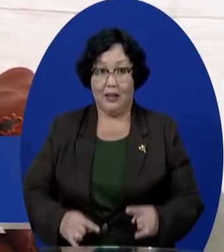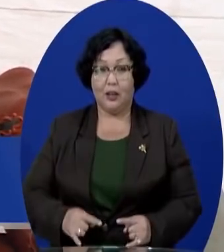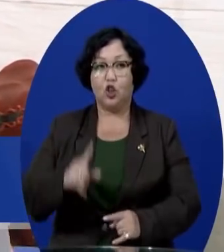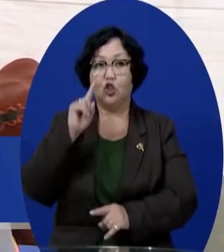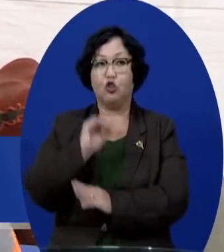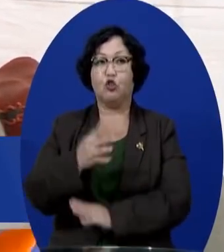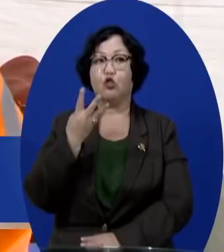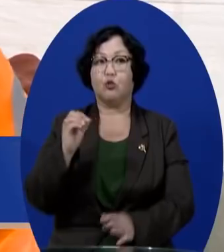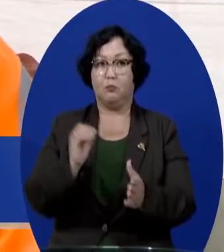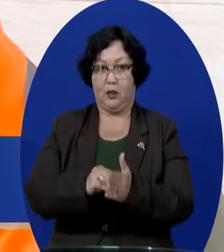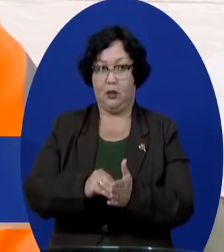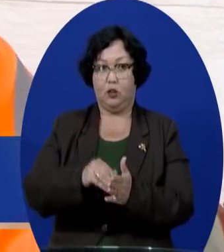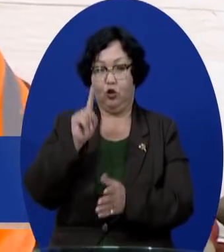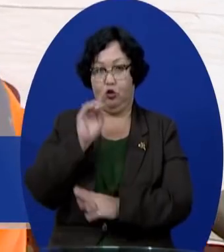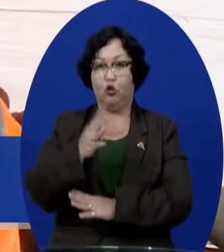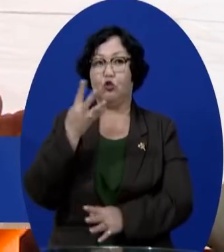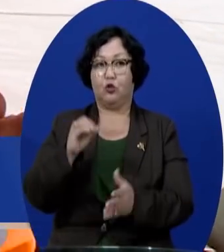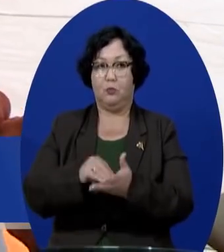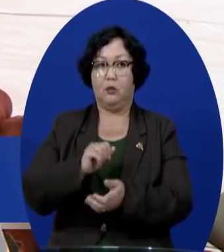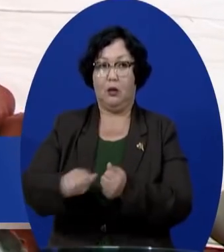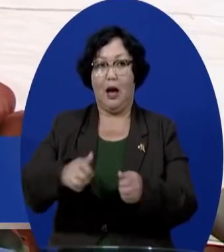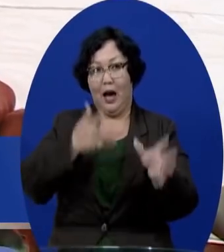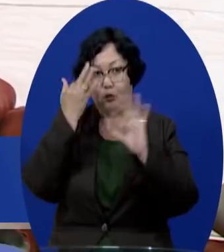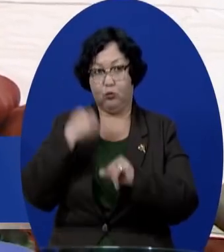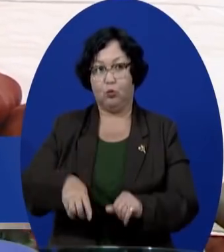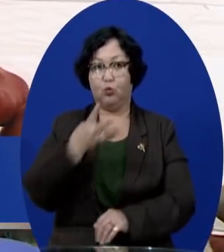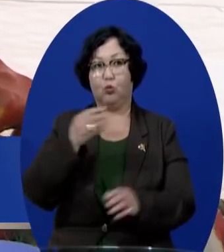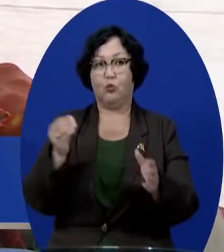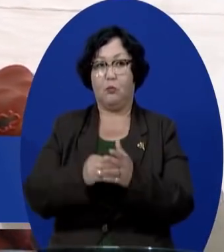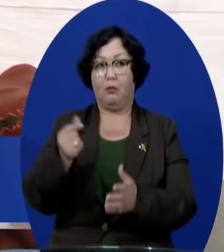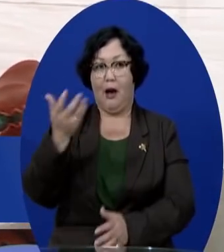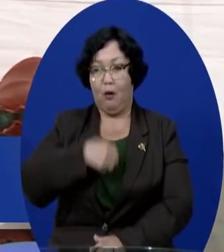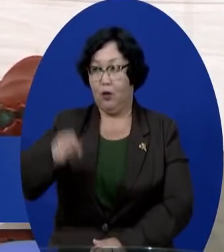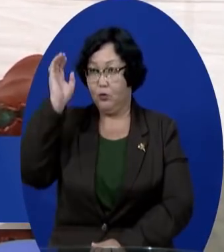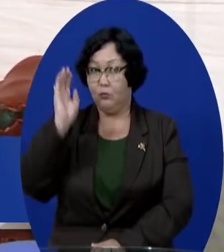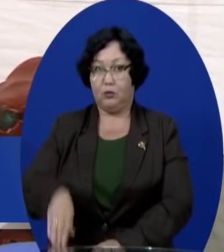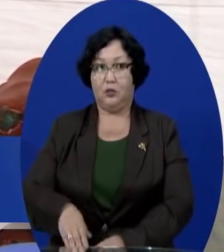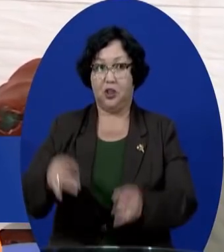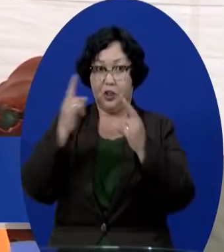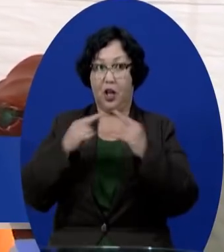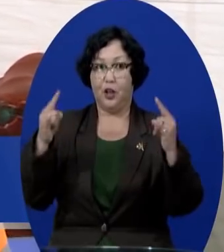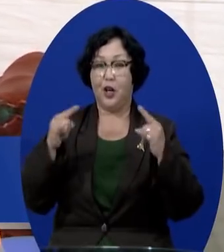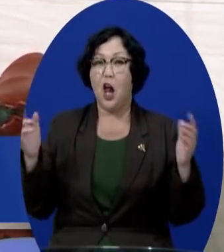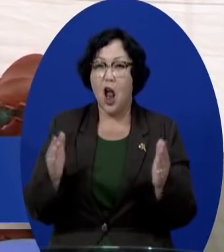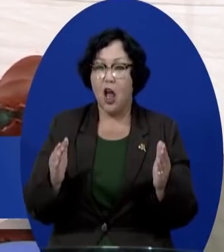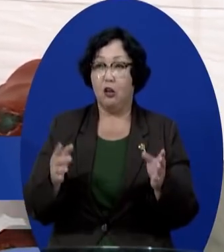байна. Тэгээ өдрийн 40,000, сая 10 хоногийн түрээсгээл 400,000 төгрөг аваа авчиж. Энэ чинь өшөө жижиг асар нь шүү дээ. Том асар нь болохоор 60,000 олоо авчиж